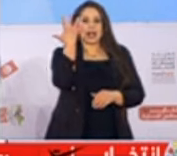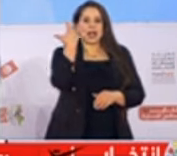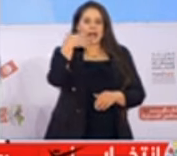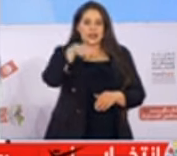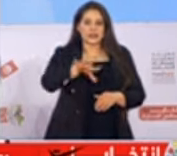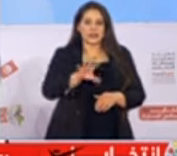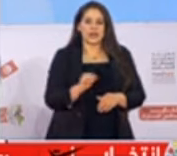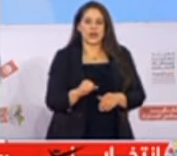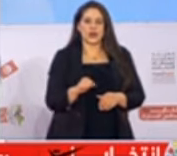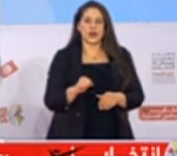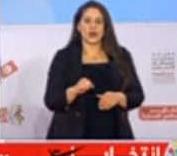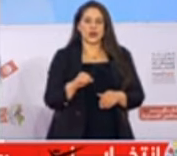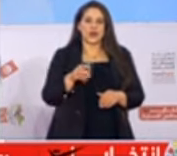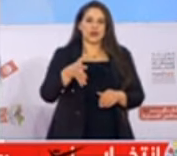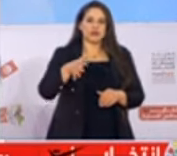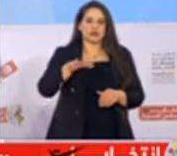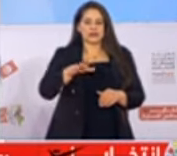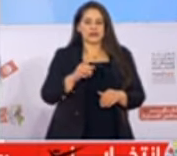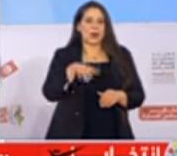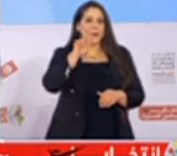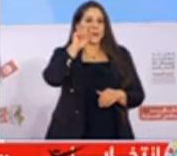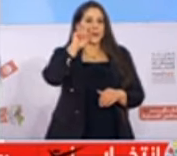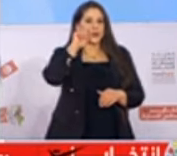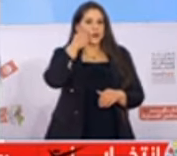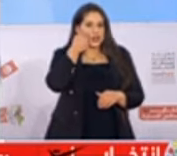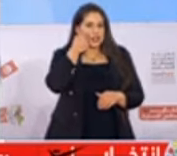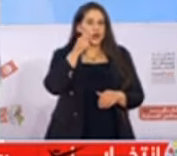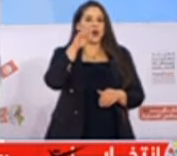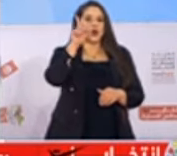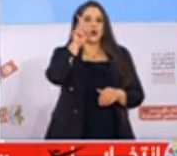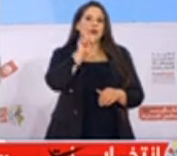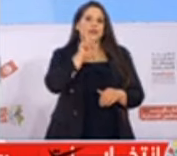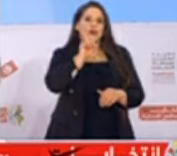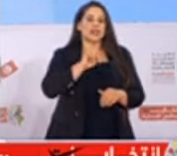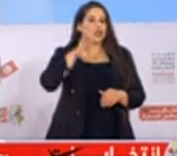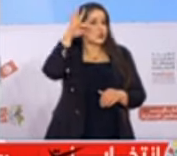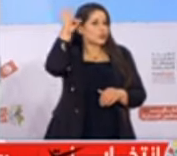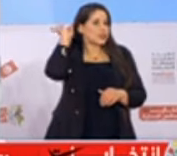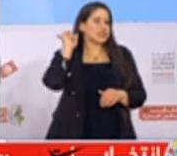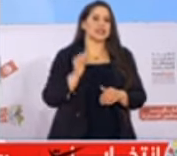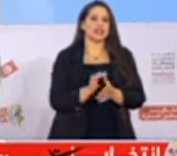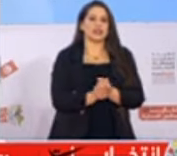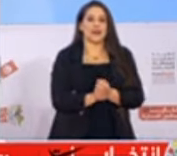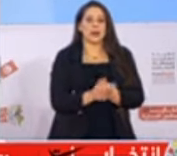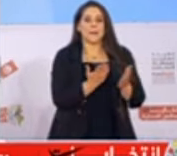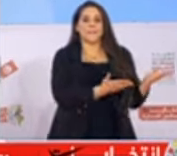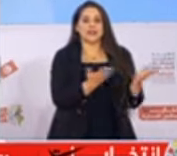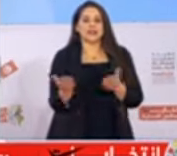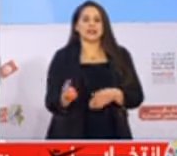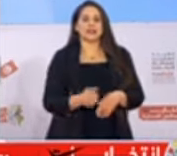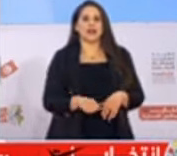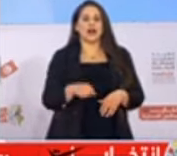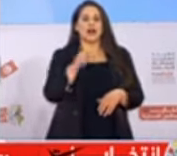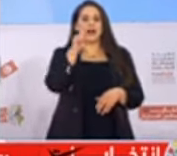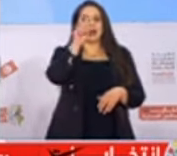520,303 مواطن ومواطنة تونسي وتونسية بنسبة اقبال قدرها